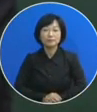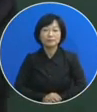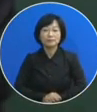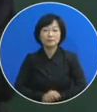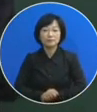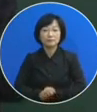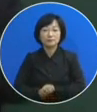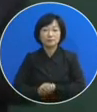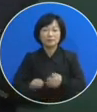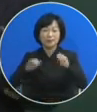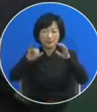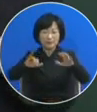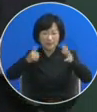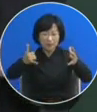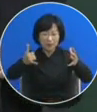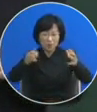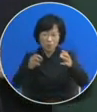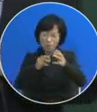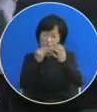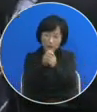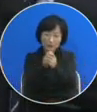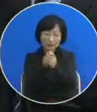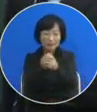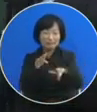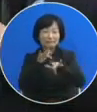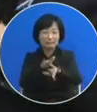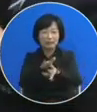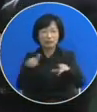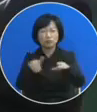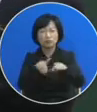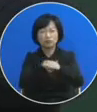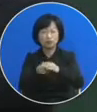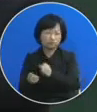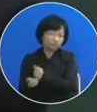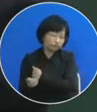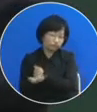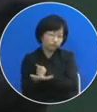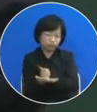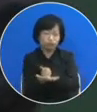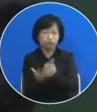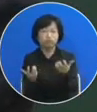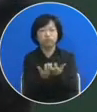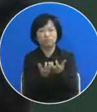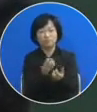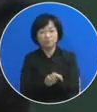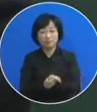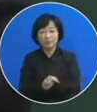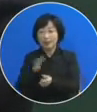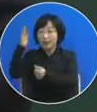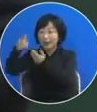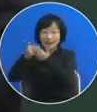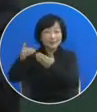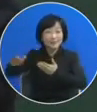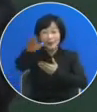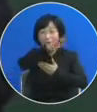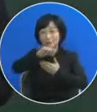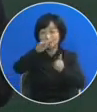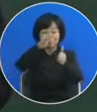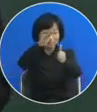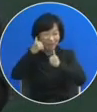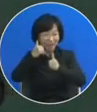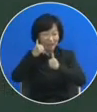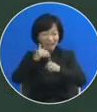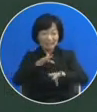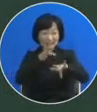사단의 문화로 물들어 있습니다. That completely the world is tainted by Satan's culture. 네, 하나님이 여러분을 부르사 이 문화를 바꾸고 쓰시려고 하는 것입니다. And